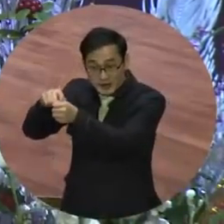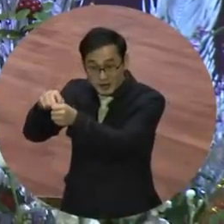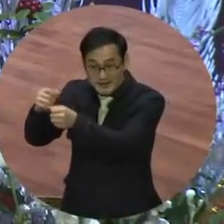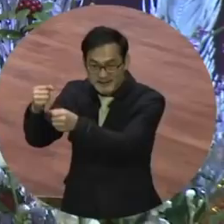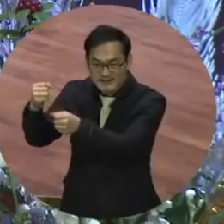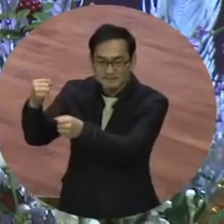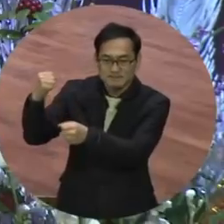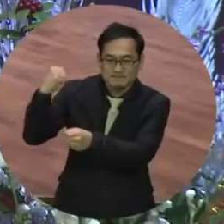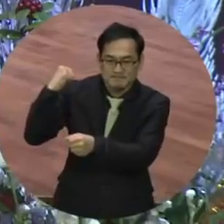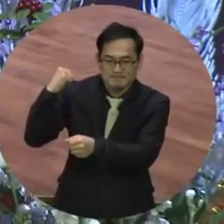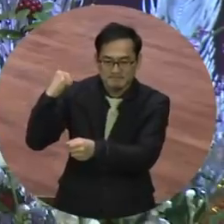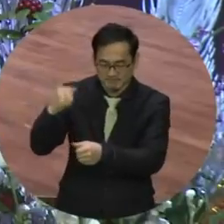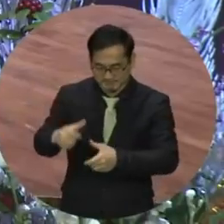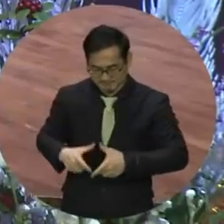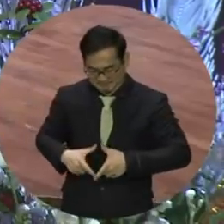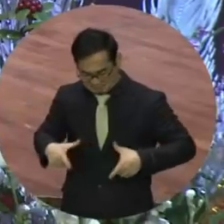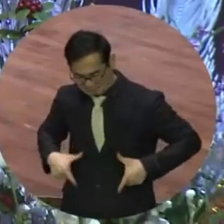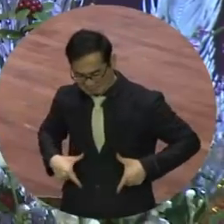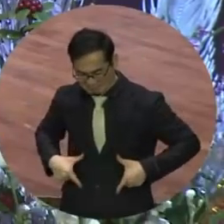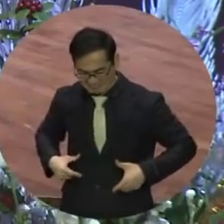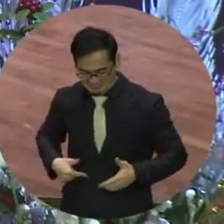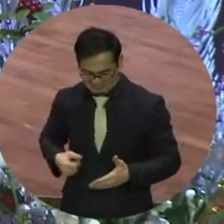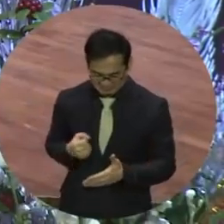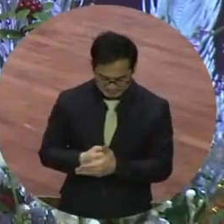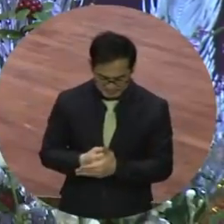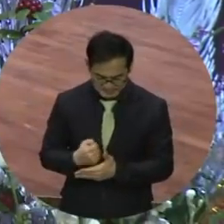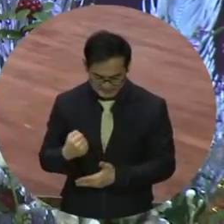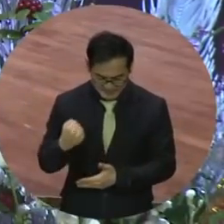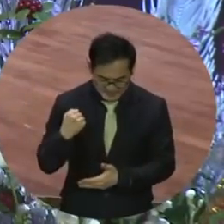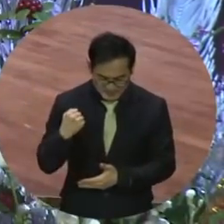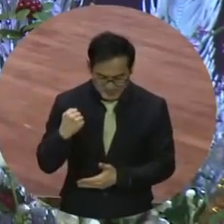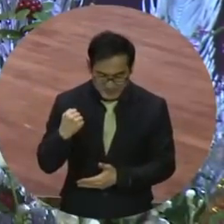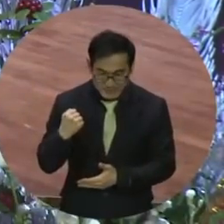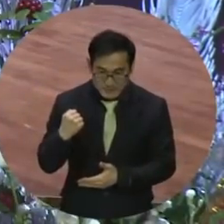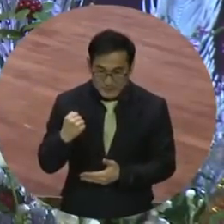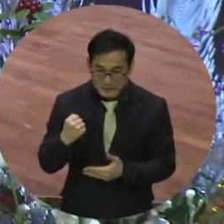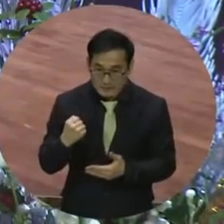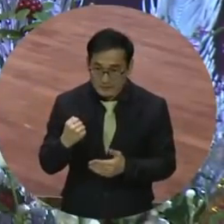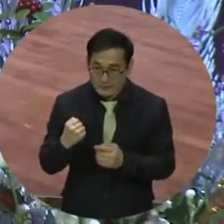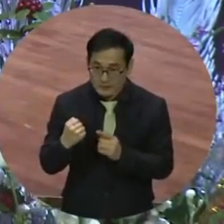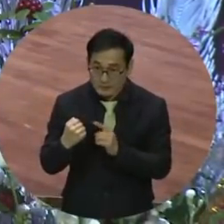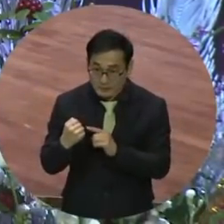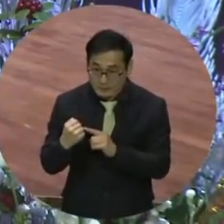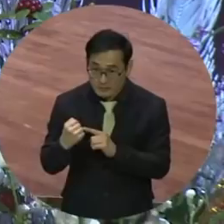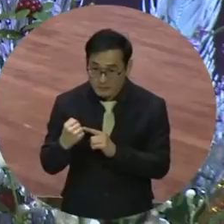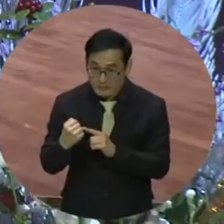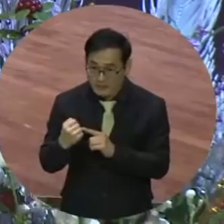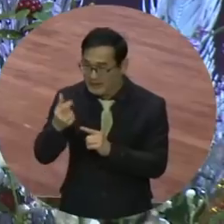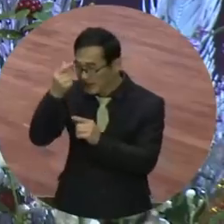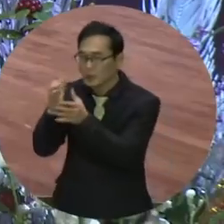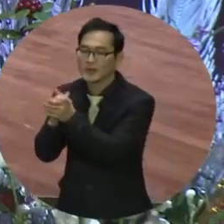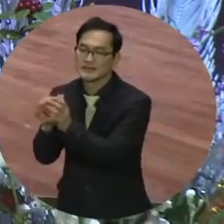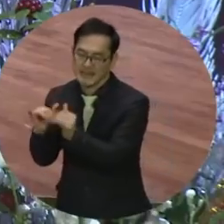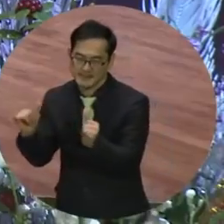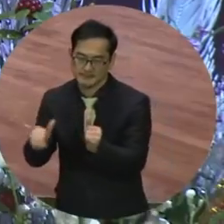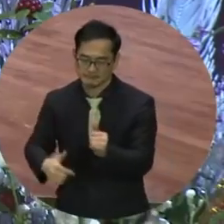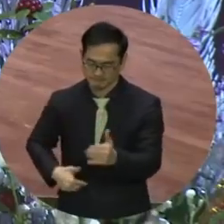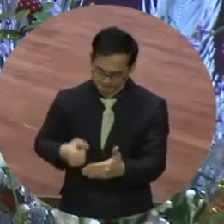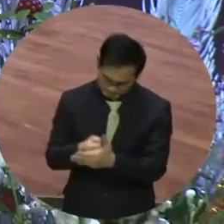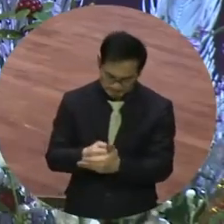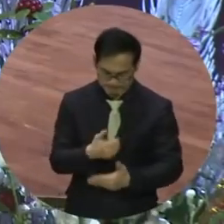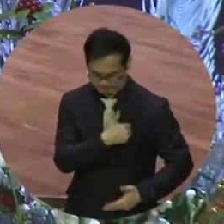담대함을 얻을 수 있는 사람은 어떤 사람이냐? 기도하는 사람이요. 기도하는 사람은